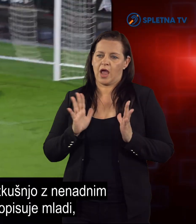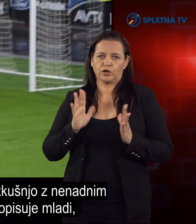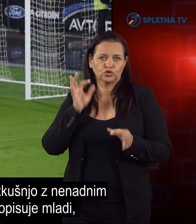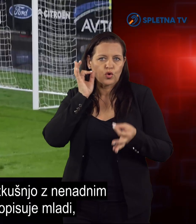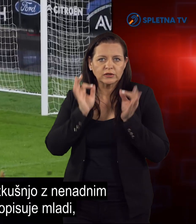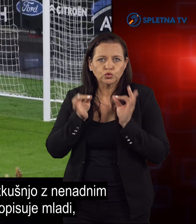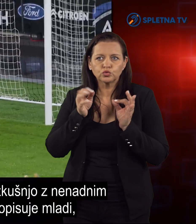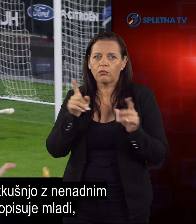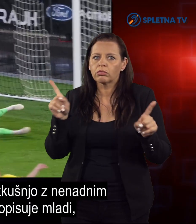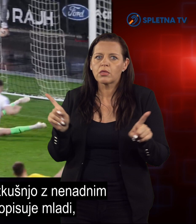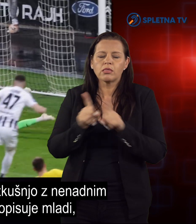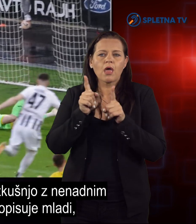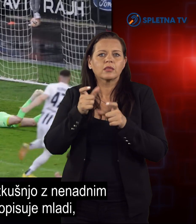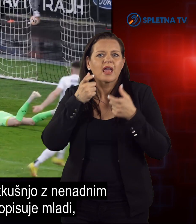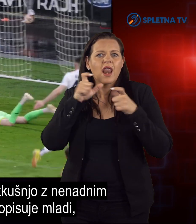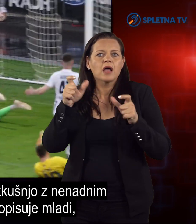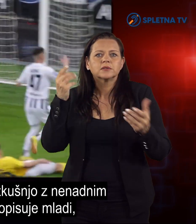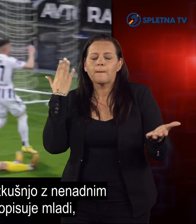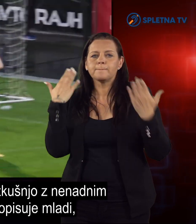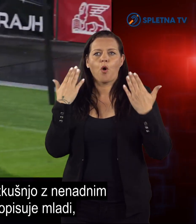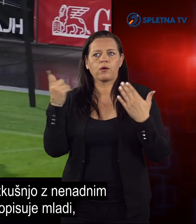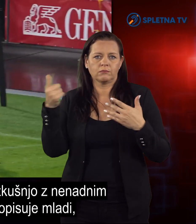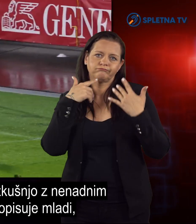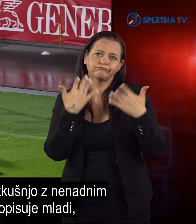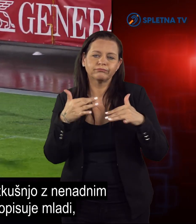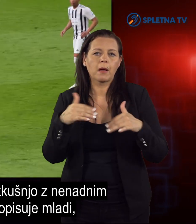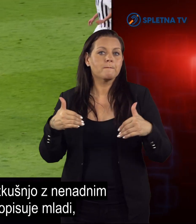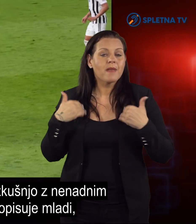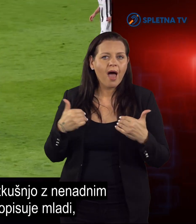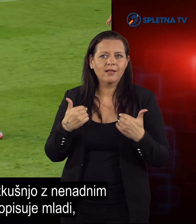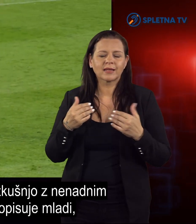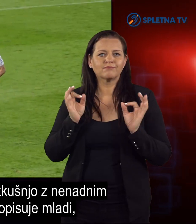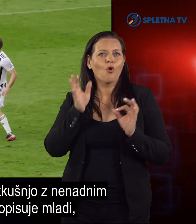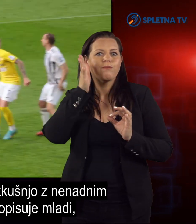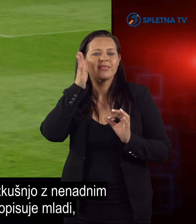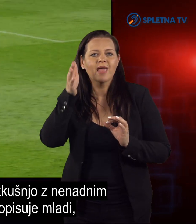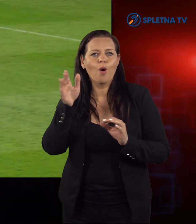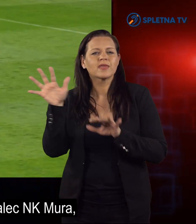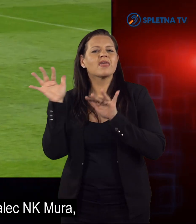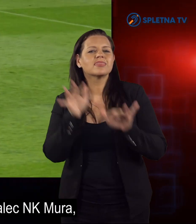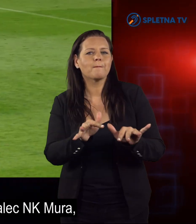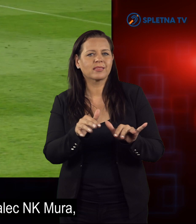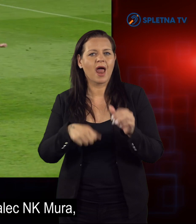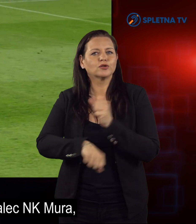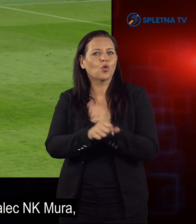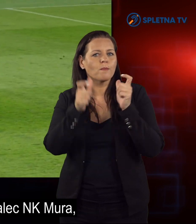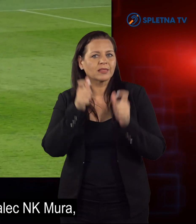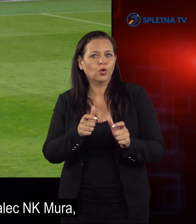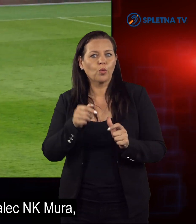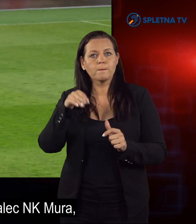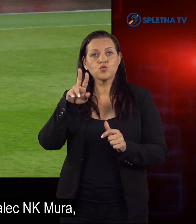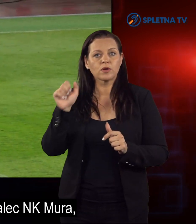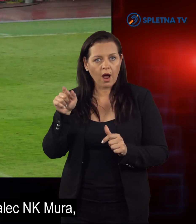Tako svojo tragično izkušnjo z nenadnim glasnim pokom opisuje mladi obetavni napadalec NK Mura,